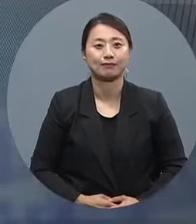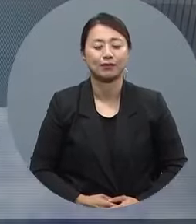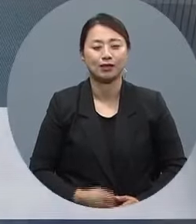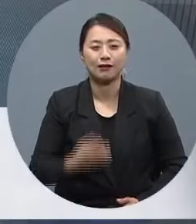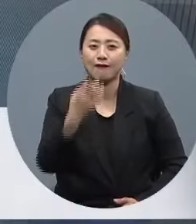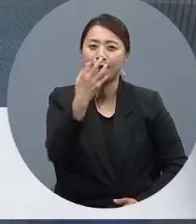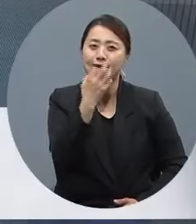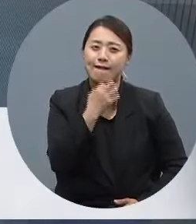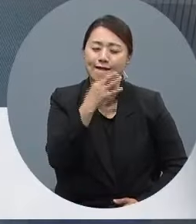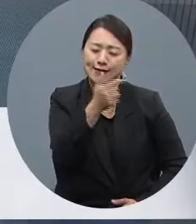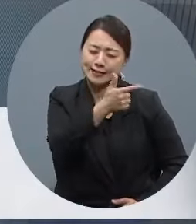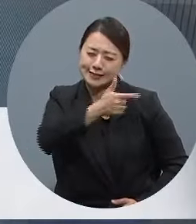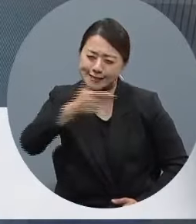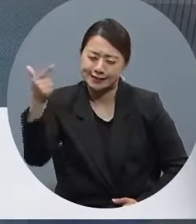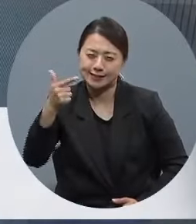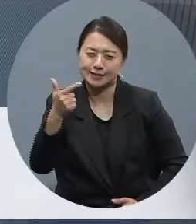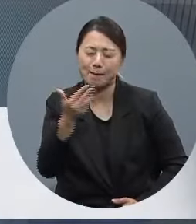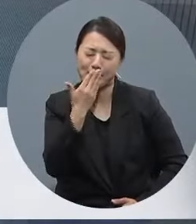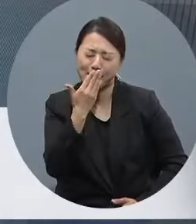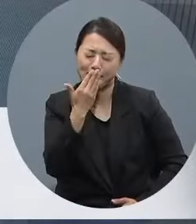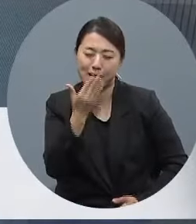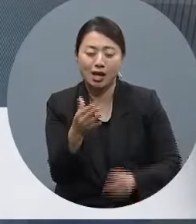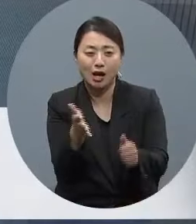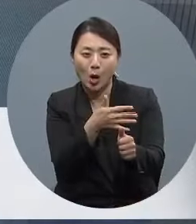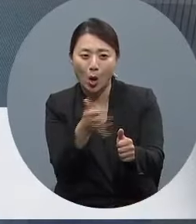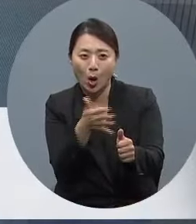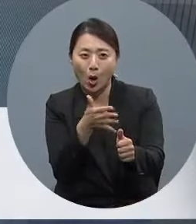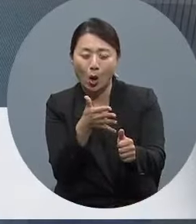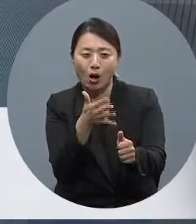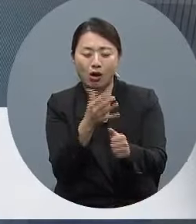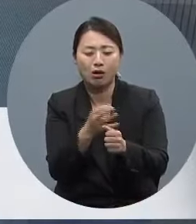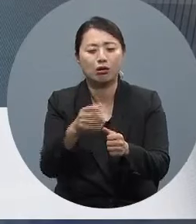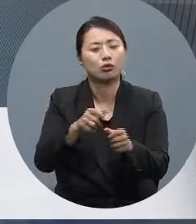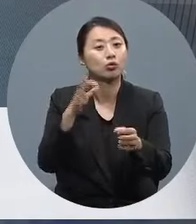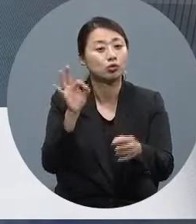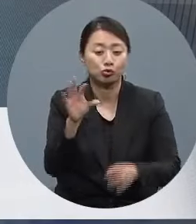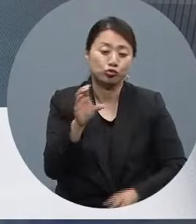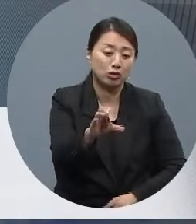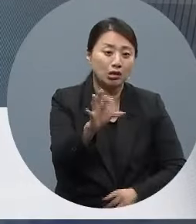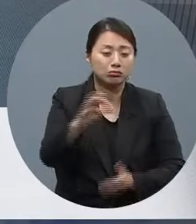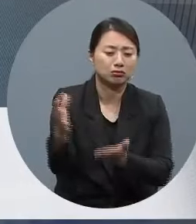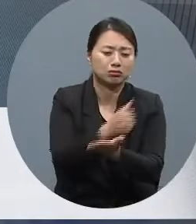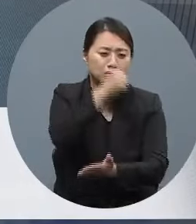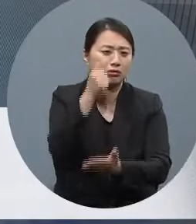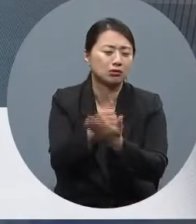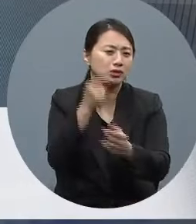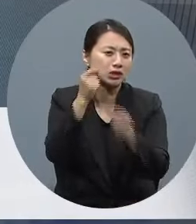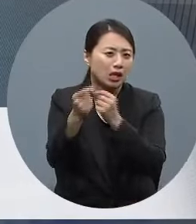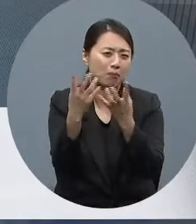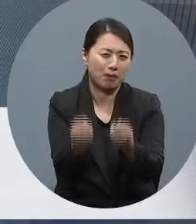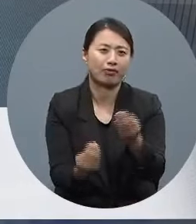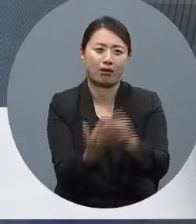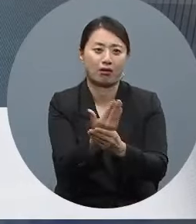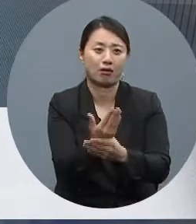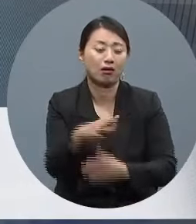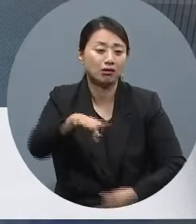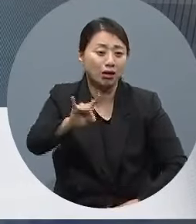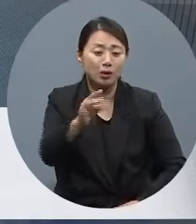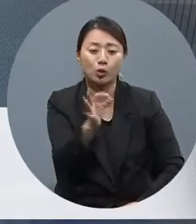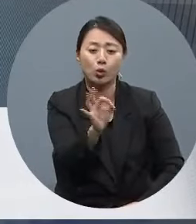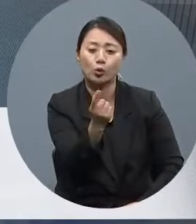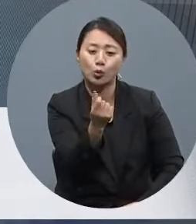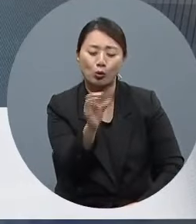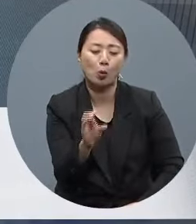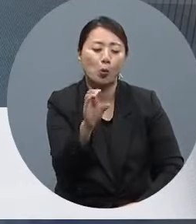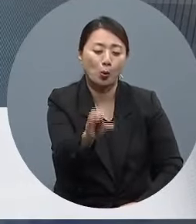단기간에 높은 수익을 올려주겠다며 투자금을 받아 가로채는 사기가 끊이질 않고 있습니다. 소액으로 시작했다가 점점